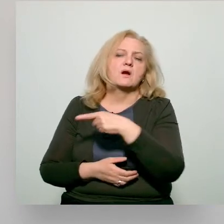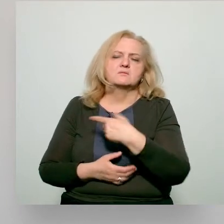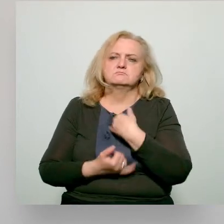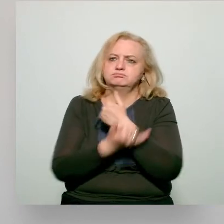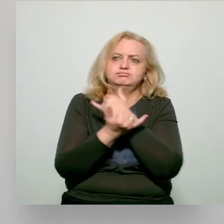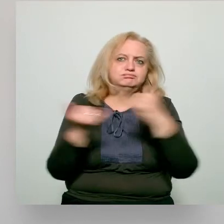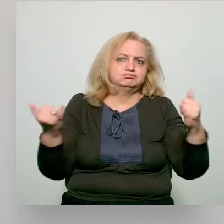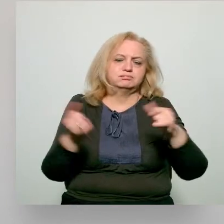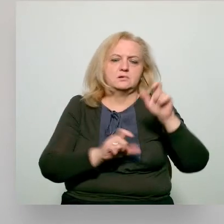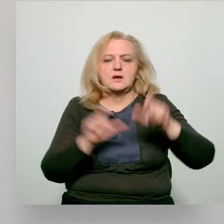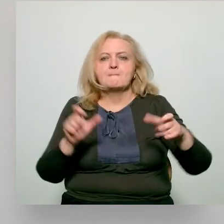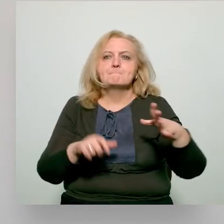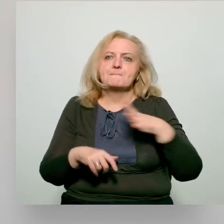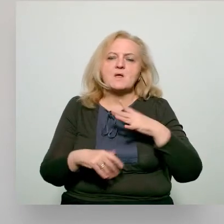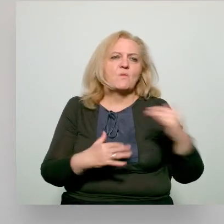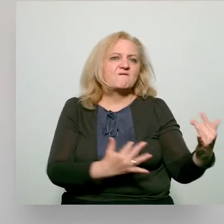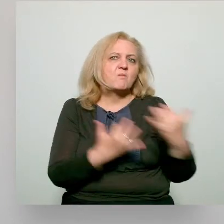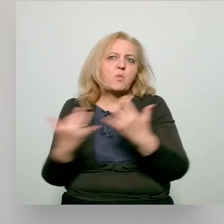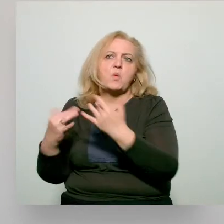doświadczała różnych wpływów.